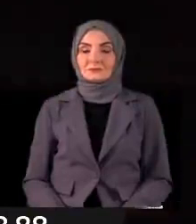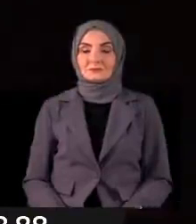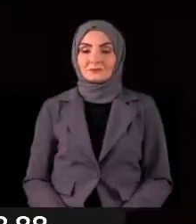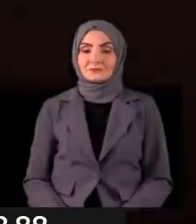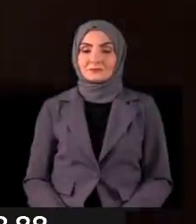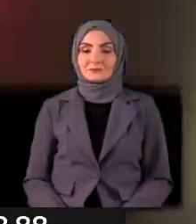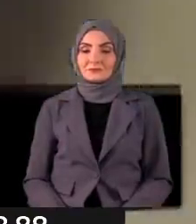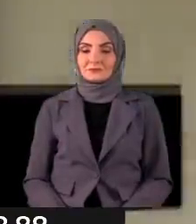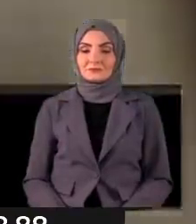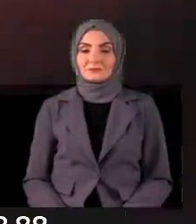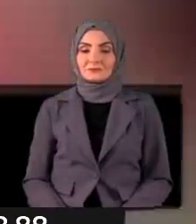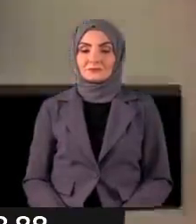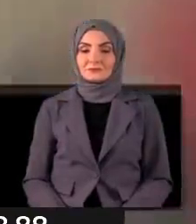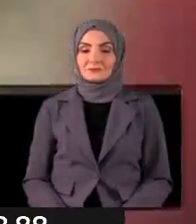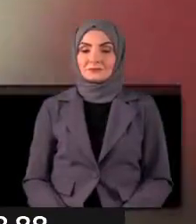Geldi.